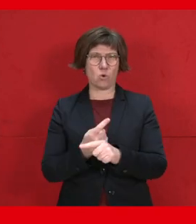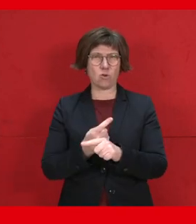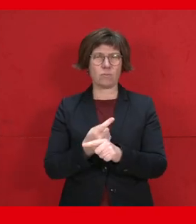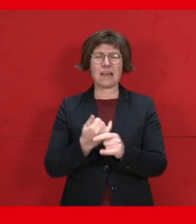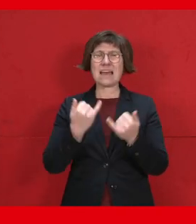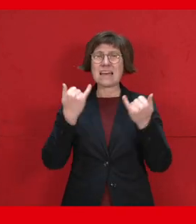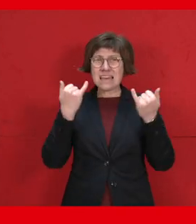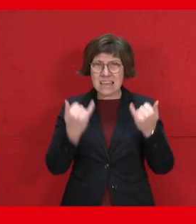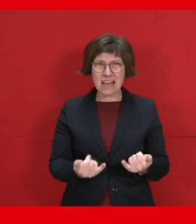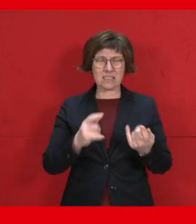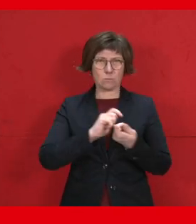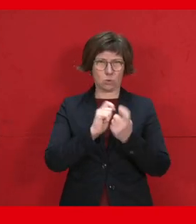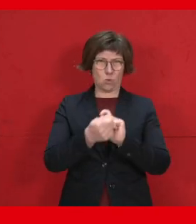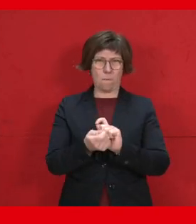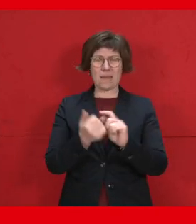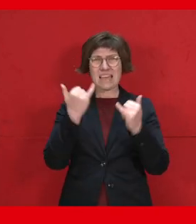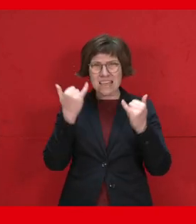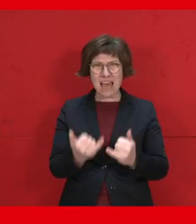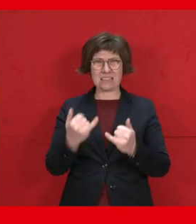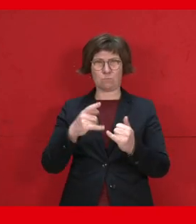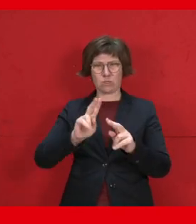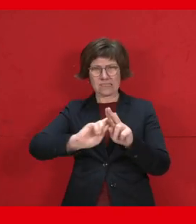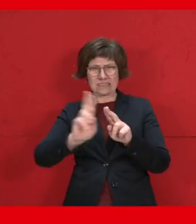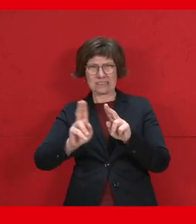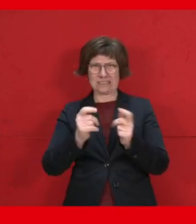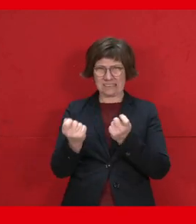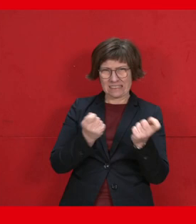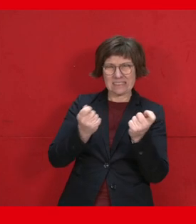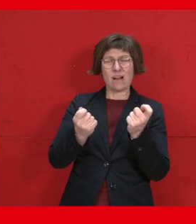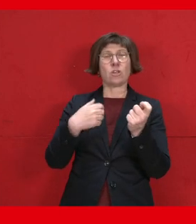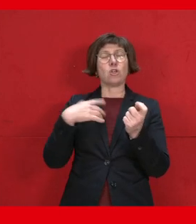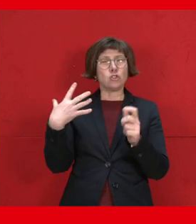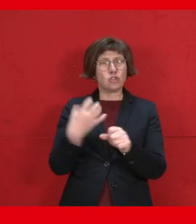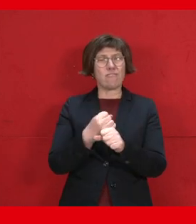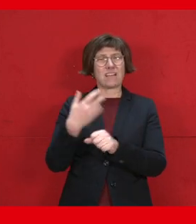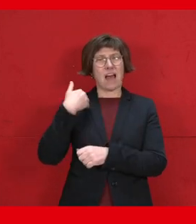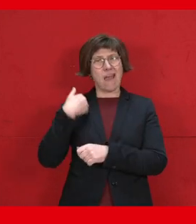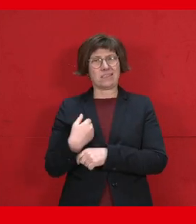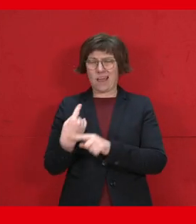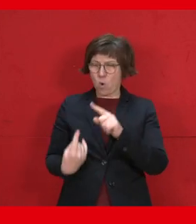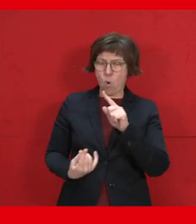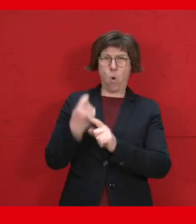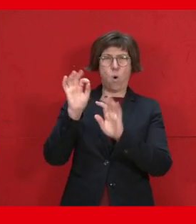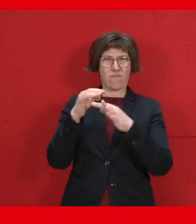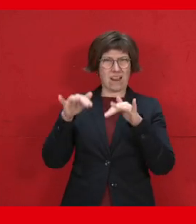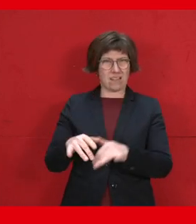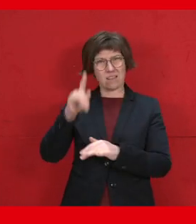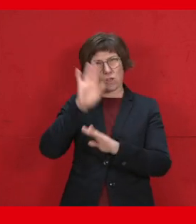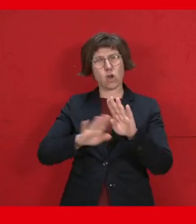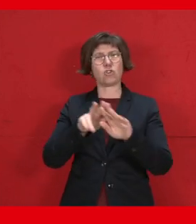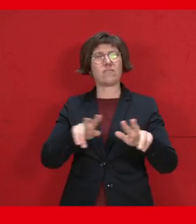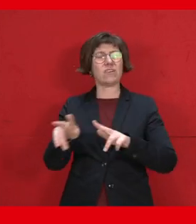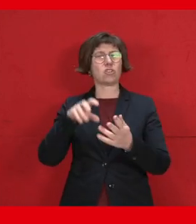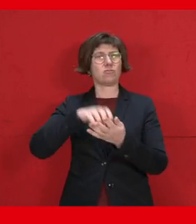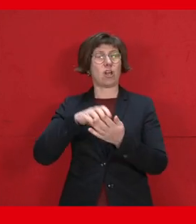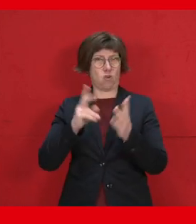Zeichen stellen und das werden wir tun. Und wir werden dazu beitragen, dass auf der einen Seite die hohe Qualität, die Deutschland als